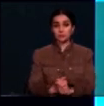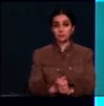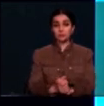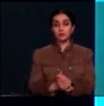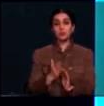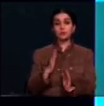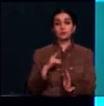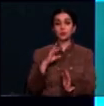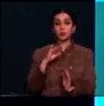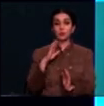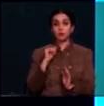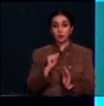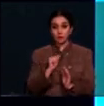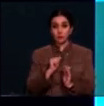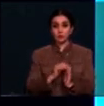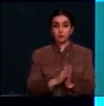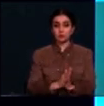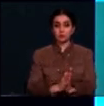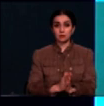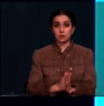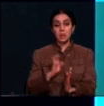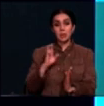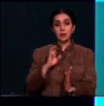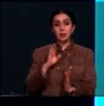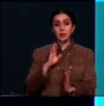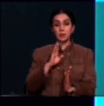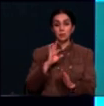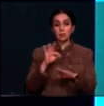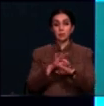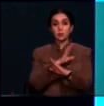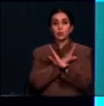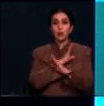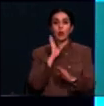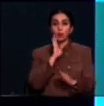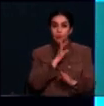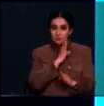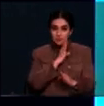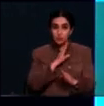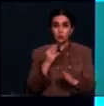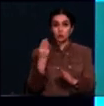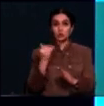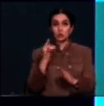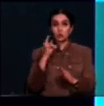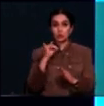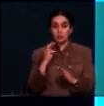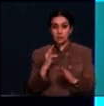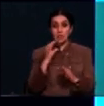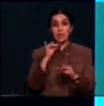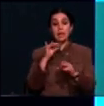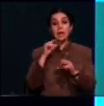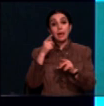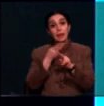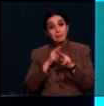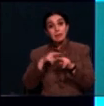Вдова, вдова, бева хотын. Шурин, шурин, это брат